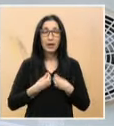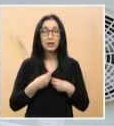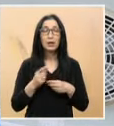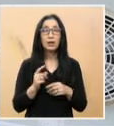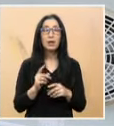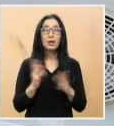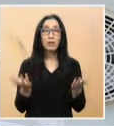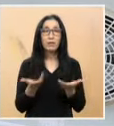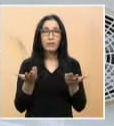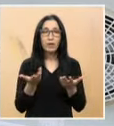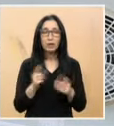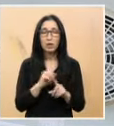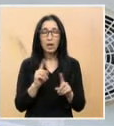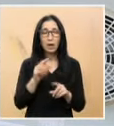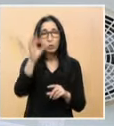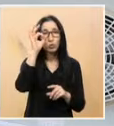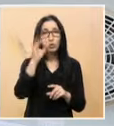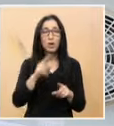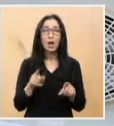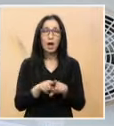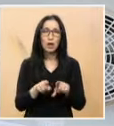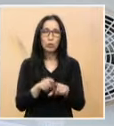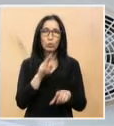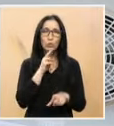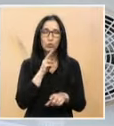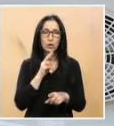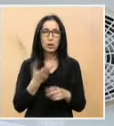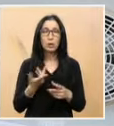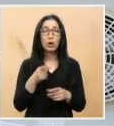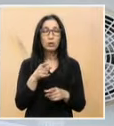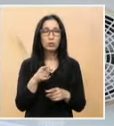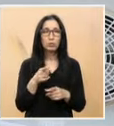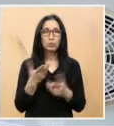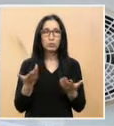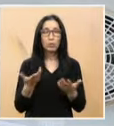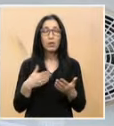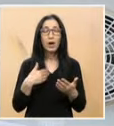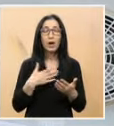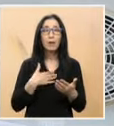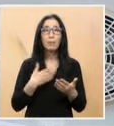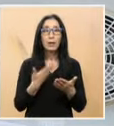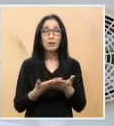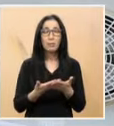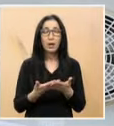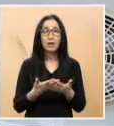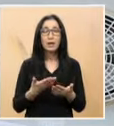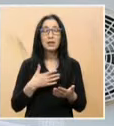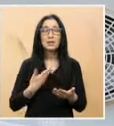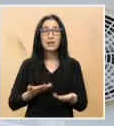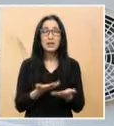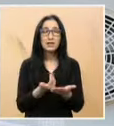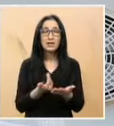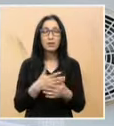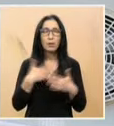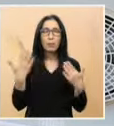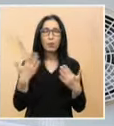да работя в това училище, което съм завършила и вече не като ученик, а като учител, това ми представя